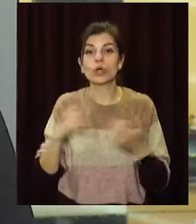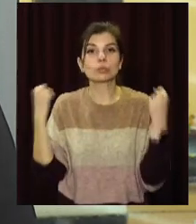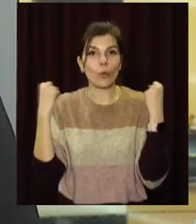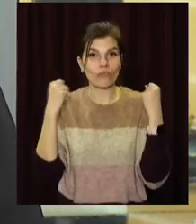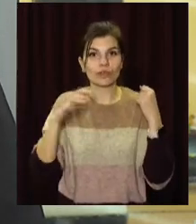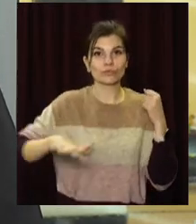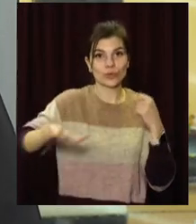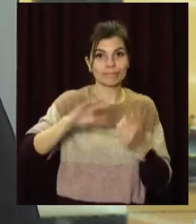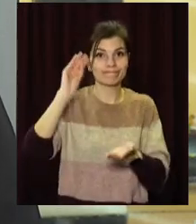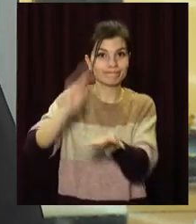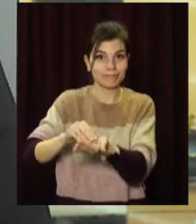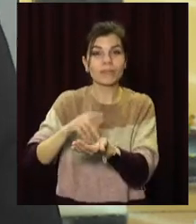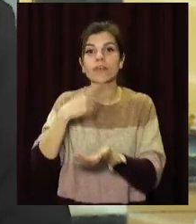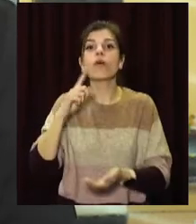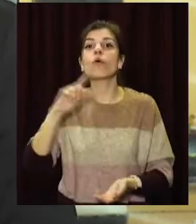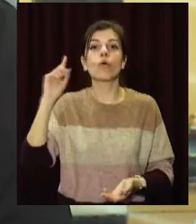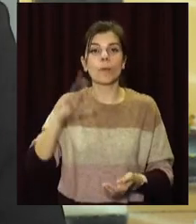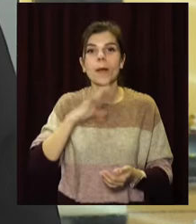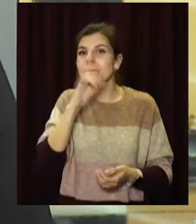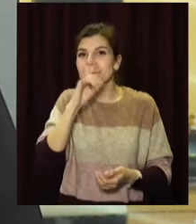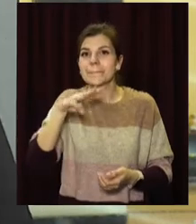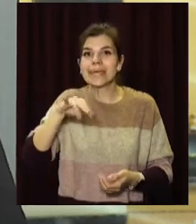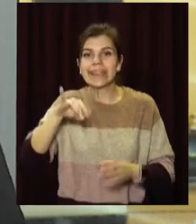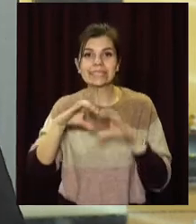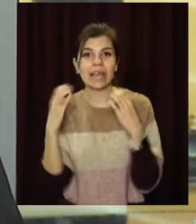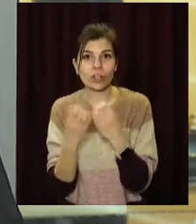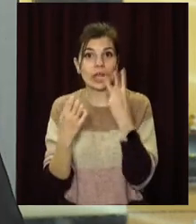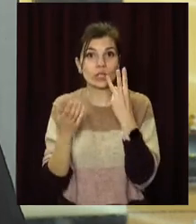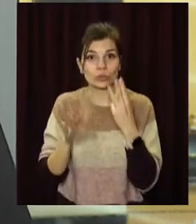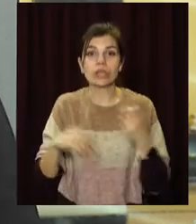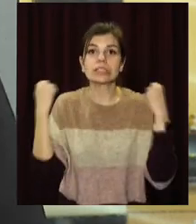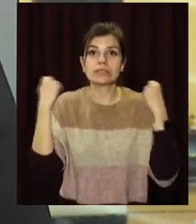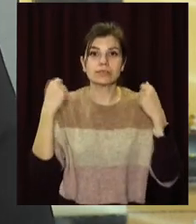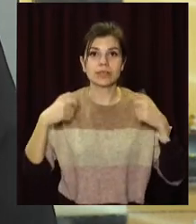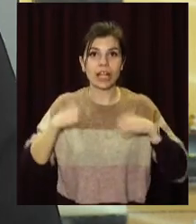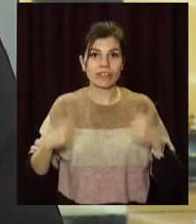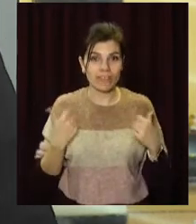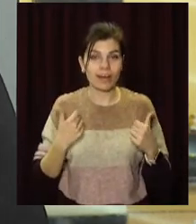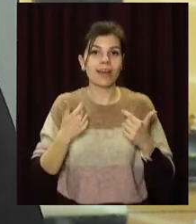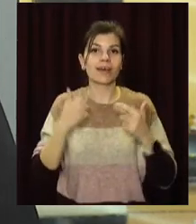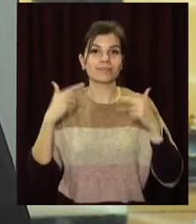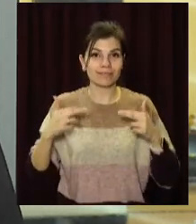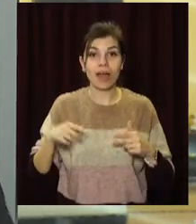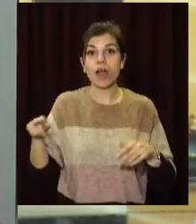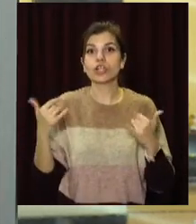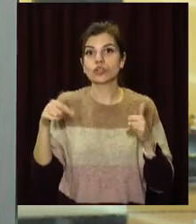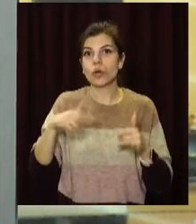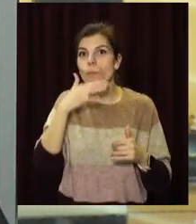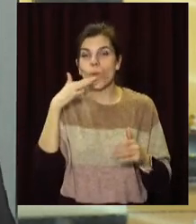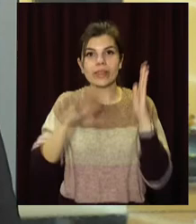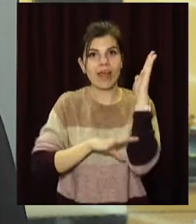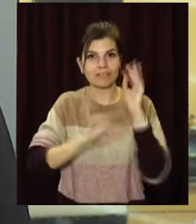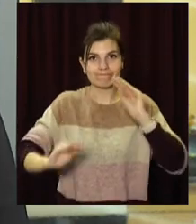Торік там звели 3 міні-стадіони для занять спортом, зал та роздягальні. А от цього разу поблизу комплексу висадили